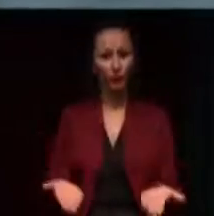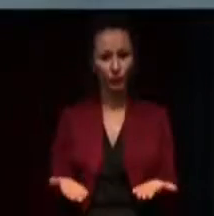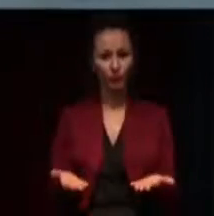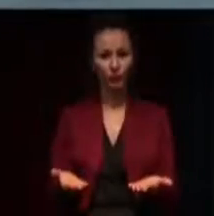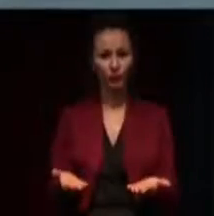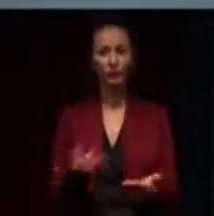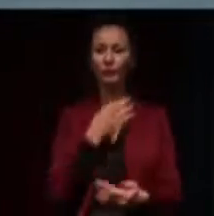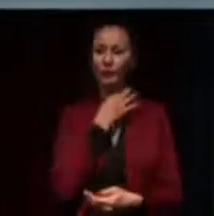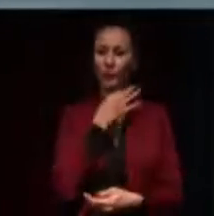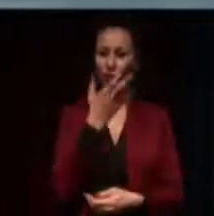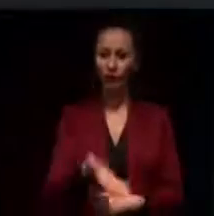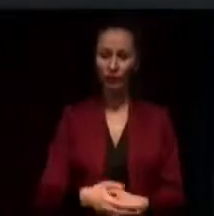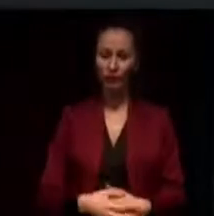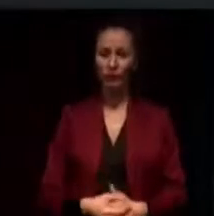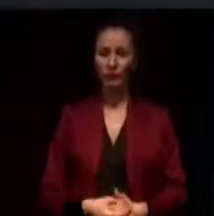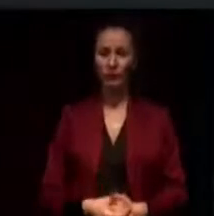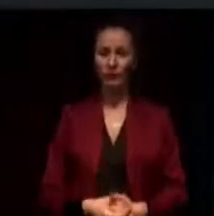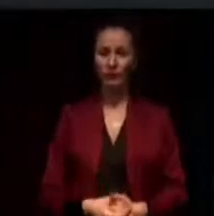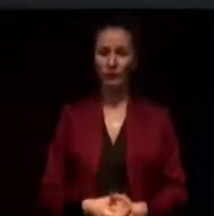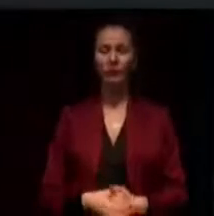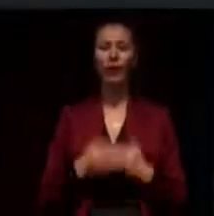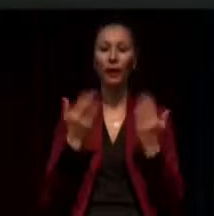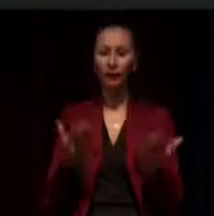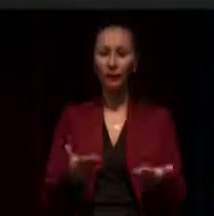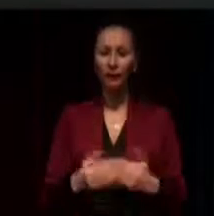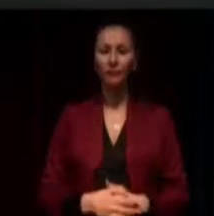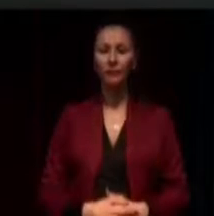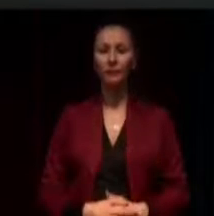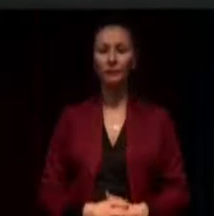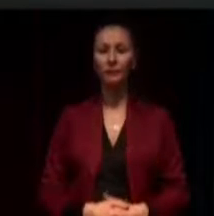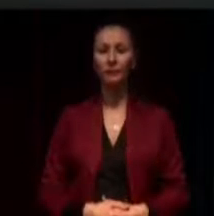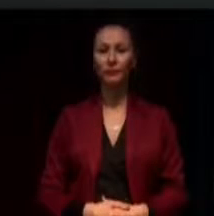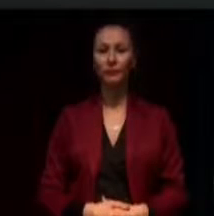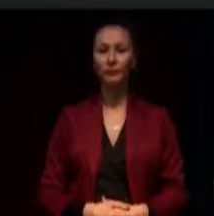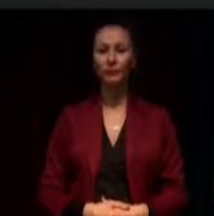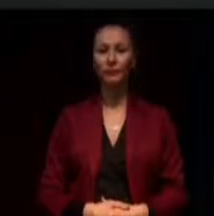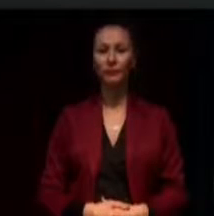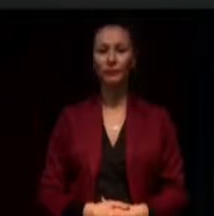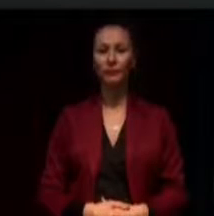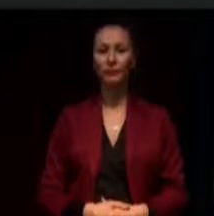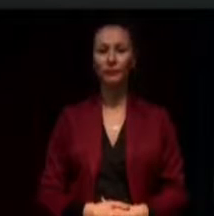edilmiştir. Teşekkür ediyorum. Evet.